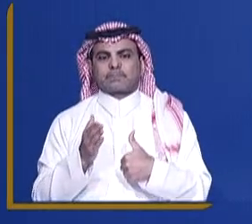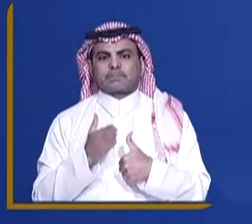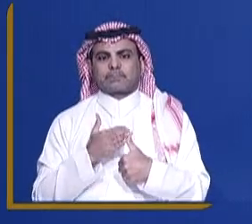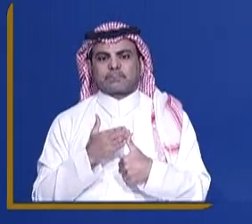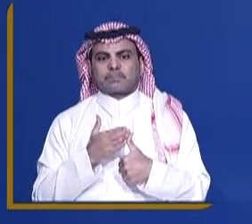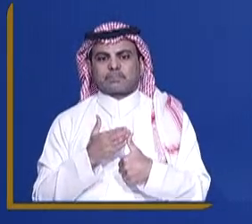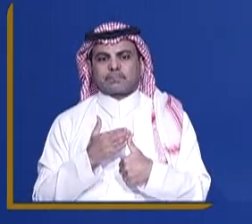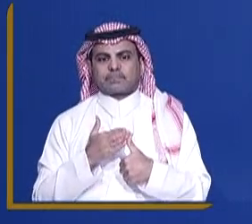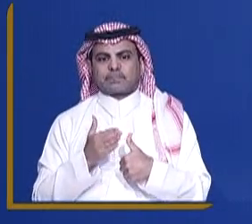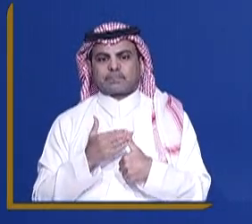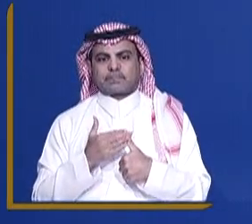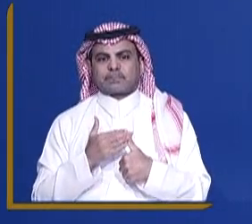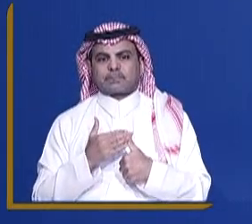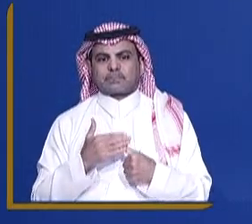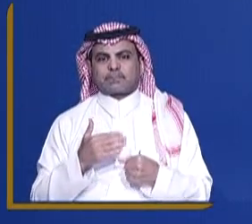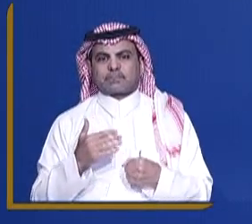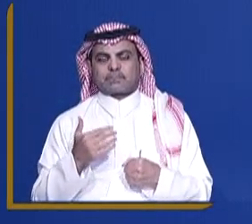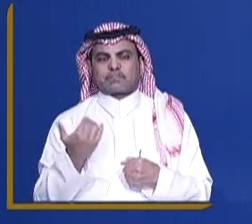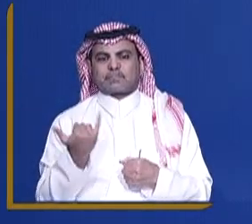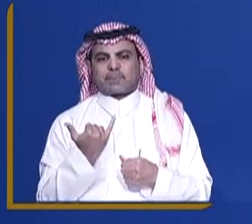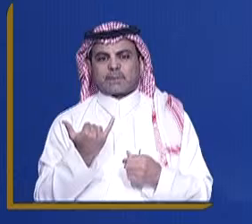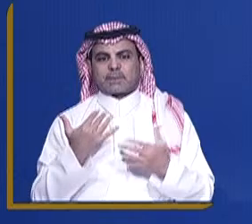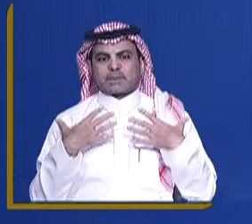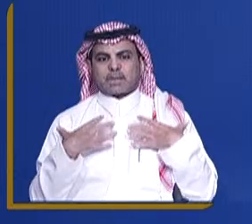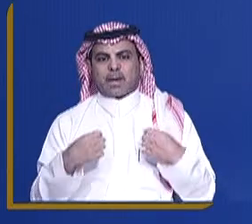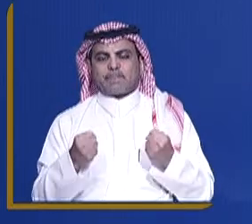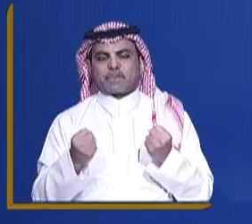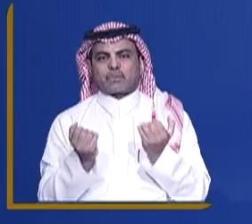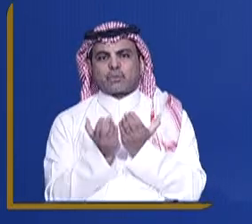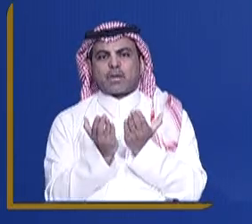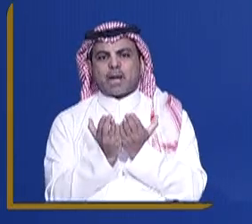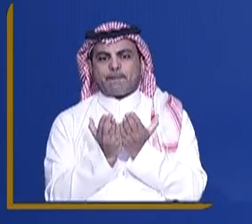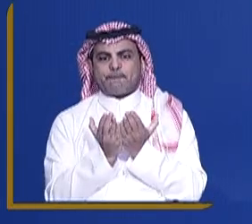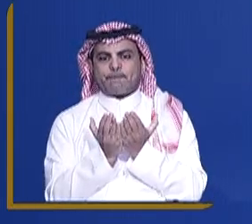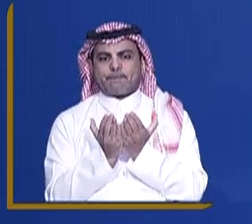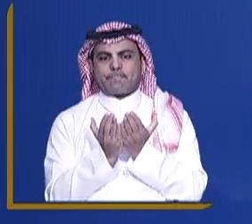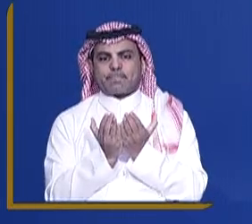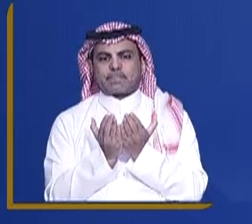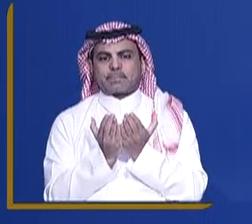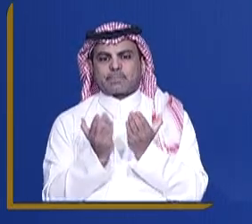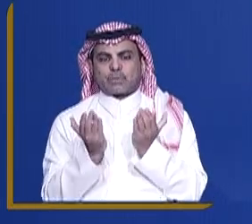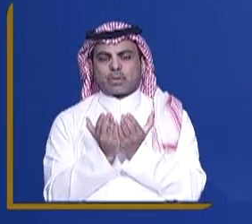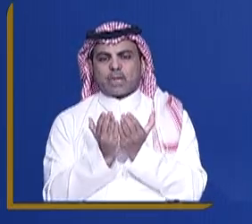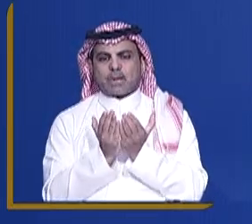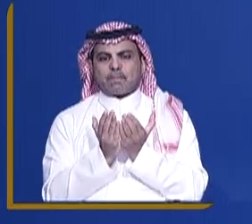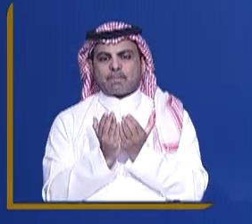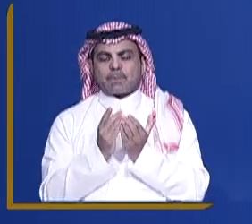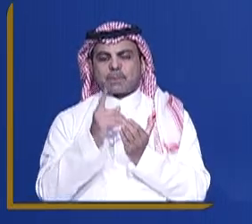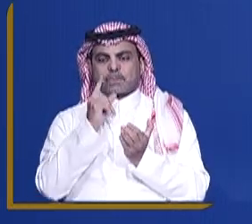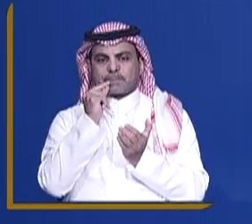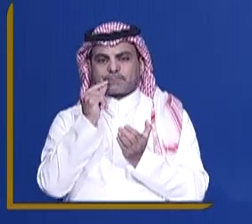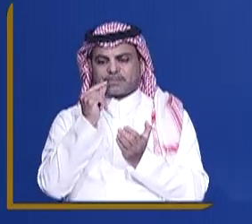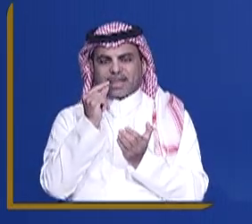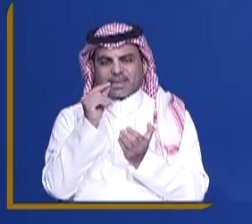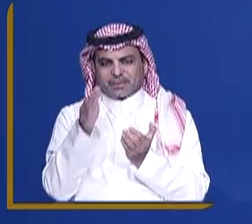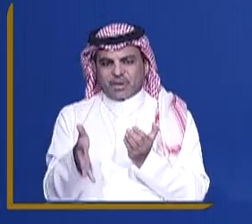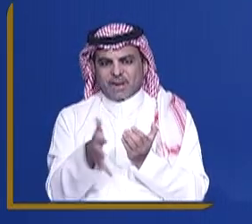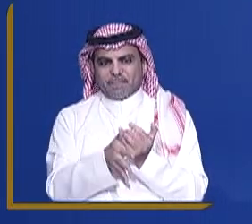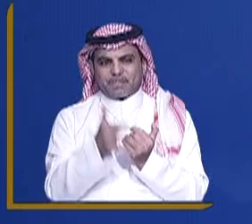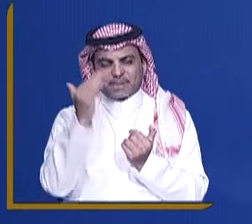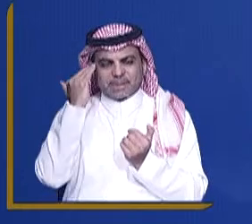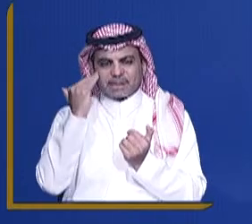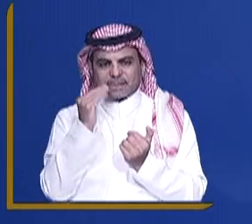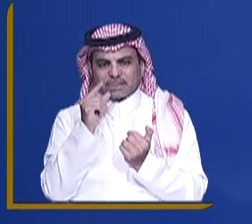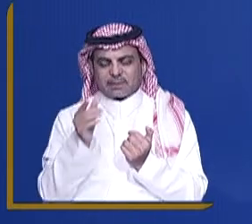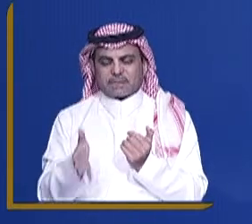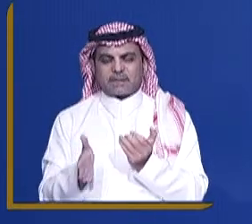بالإجابة على السؤال الأهم وهو سلامة أبنائنا وبناتنا الطلاب والطالبات. طبعا هذا الموضوع